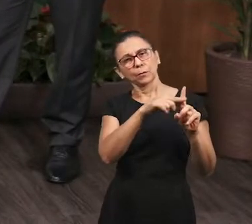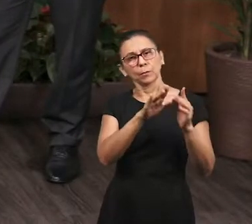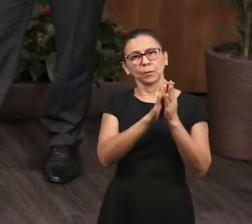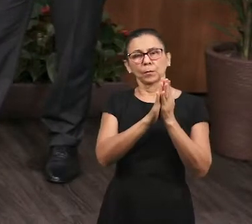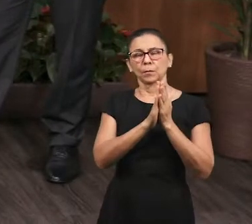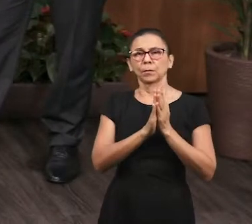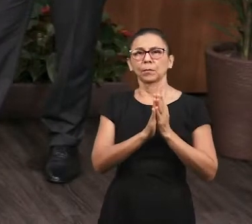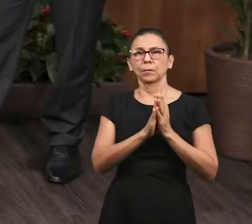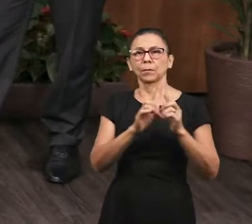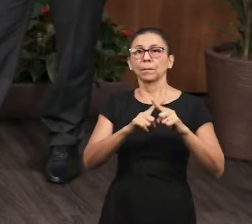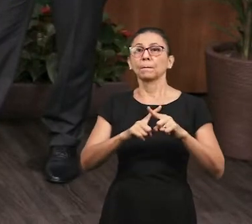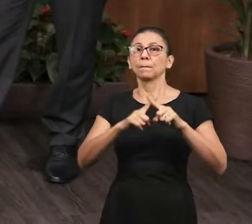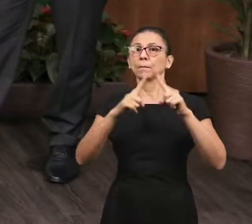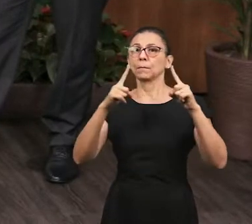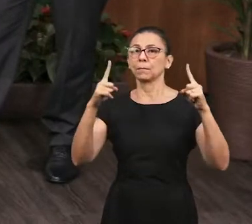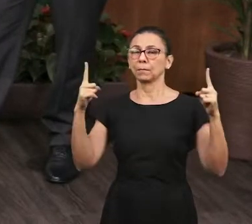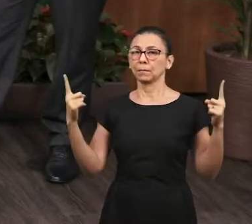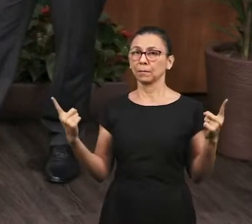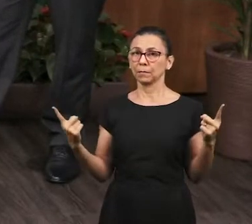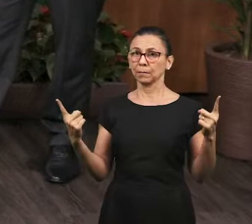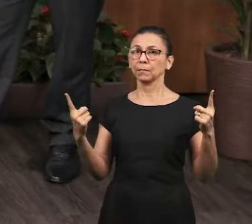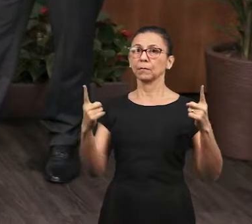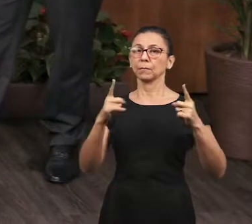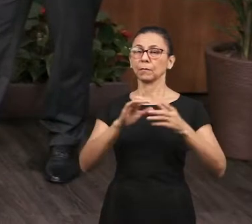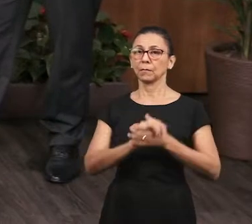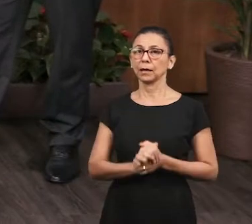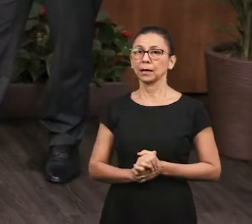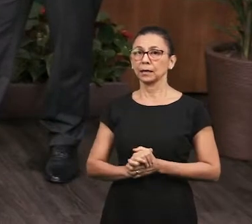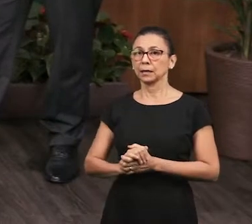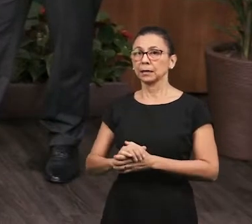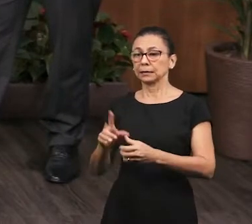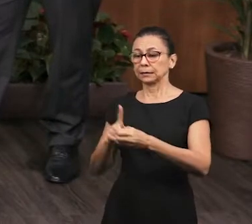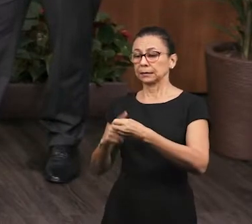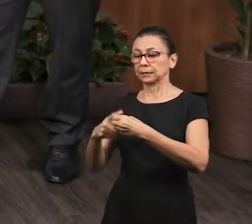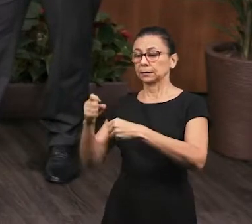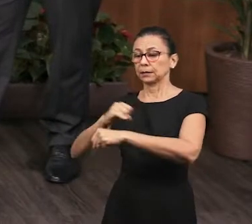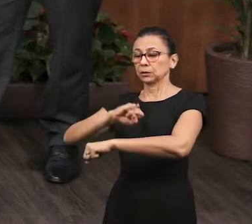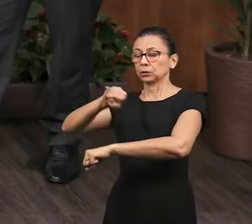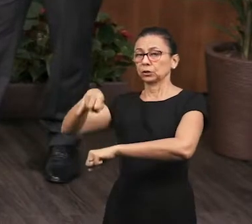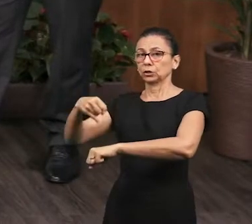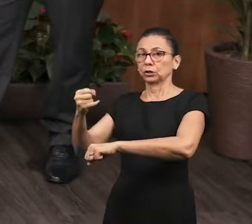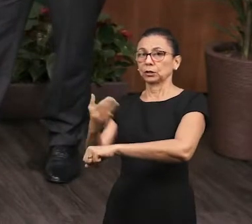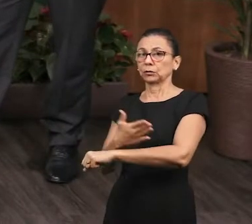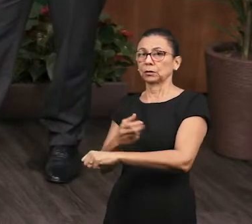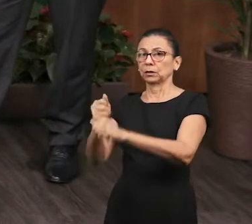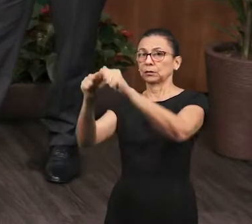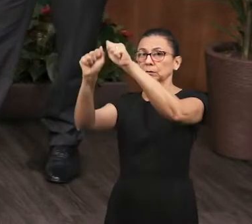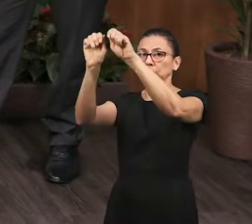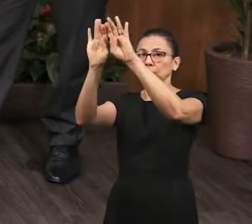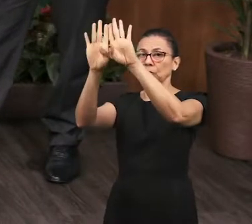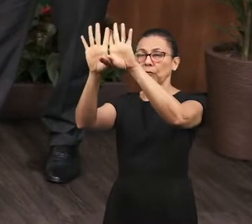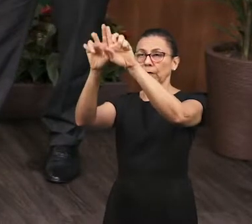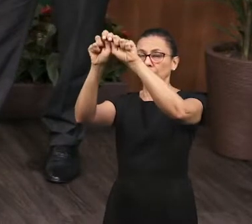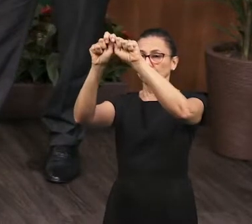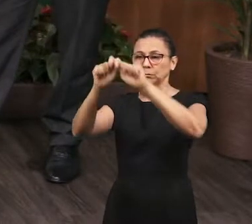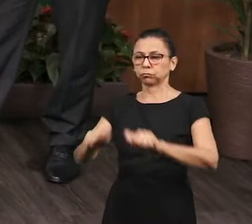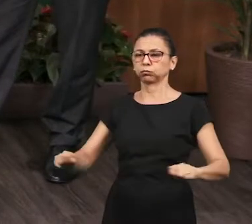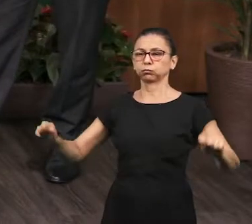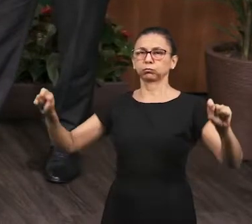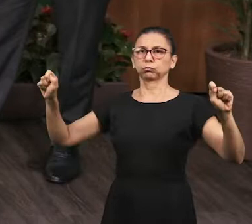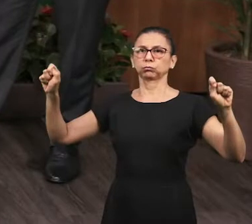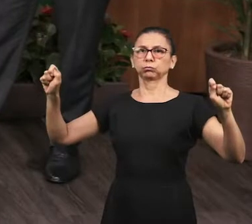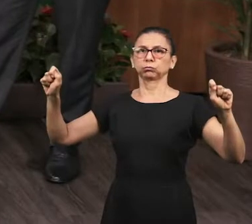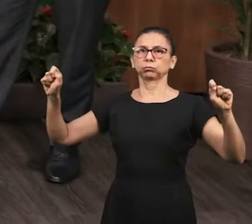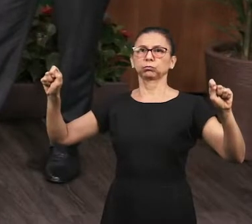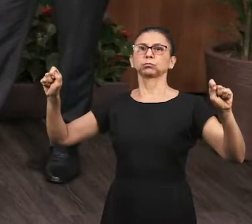умер, предал свой дух, в тот момент завеса храма в городе Иерусалиме, где Иисус Христос